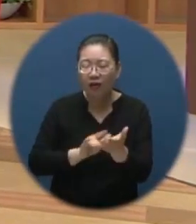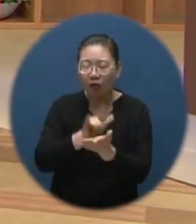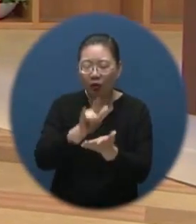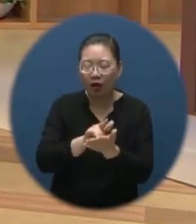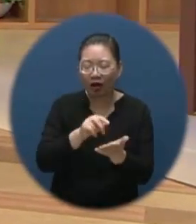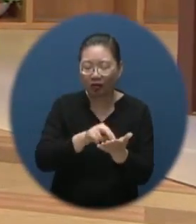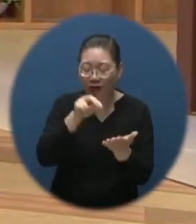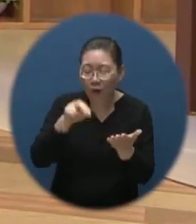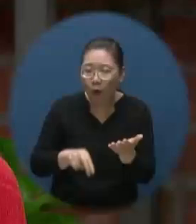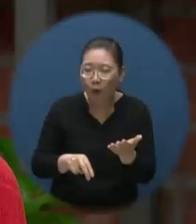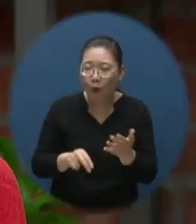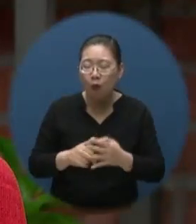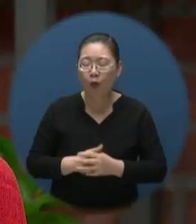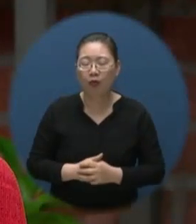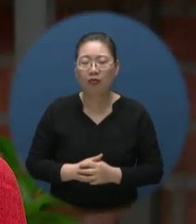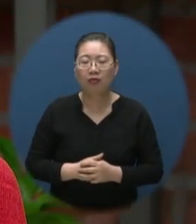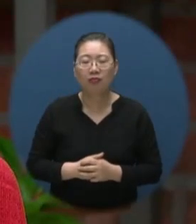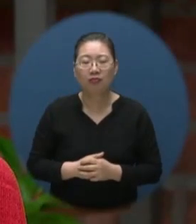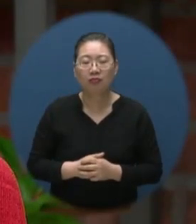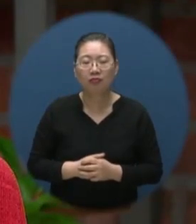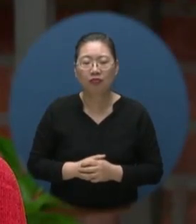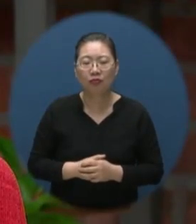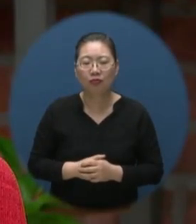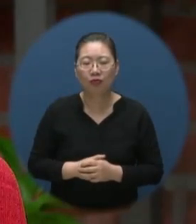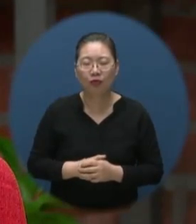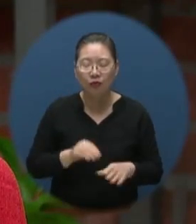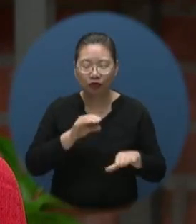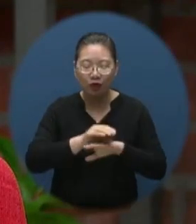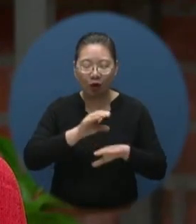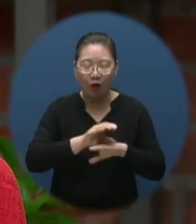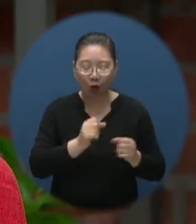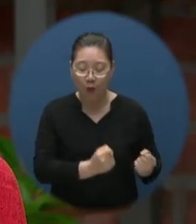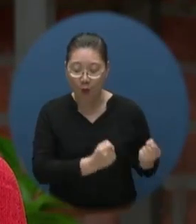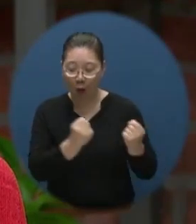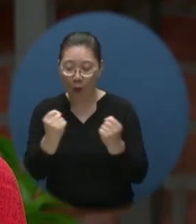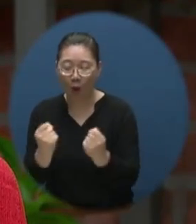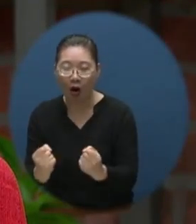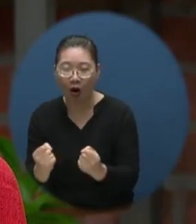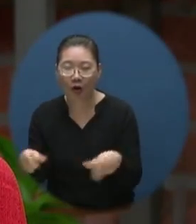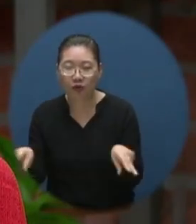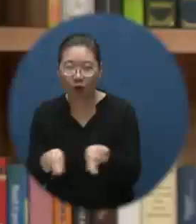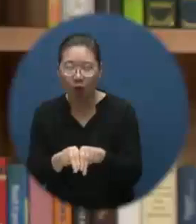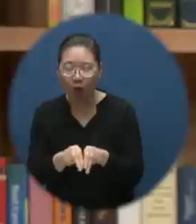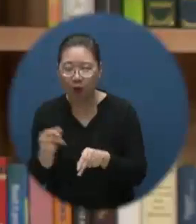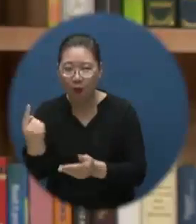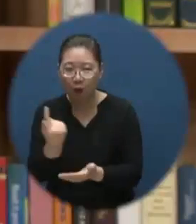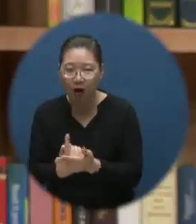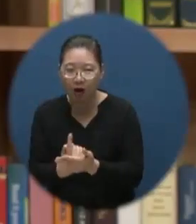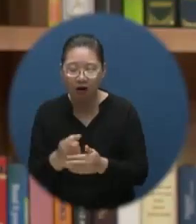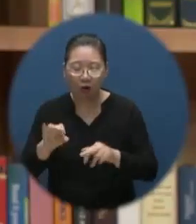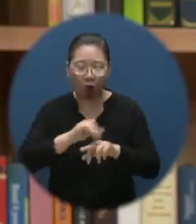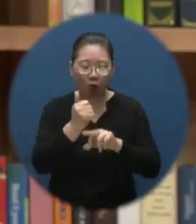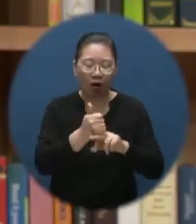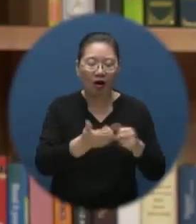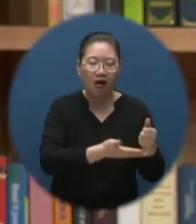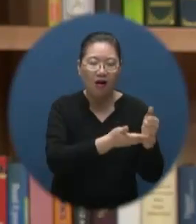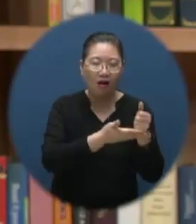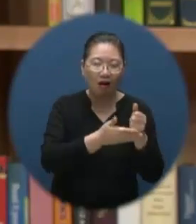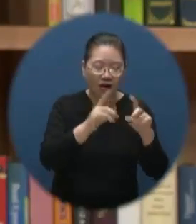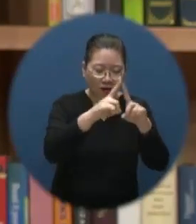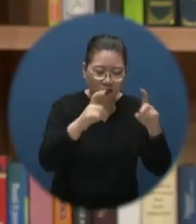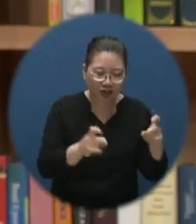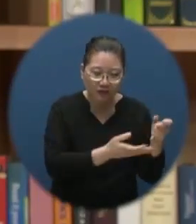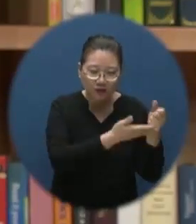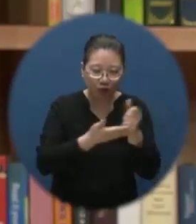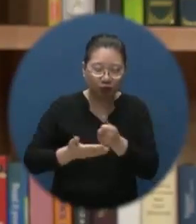공항에서 내려가지고 차가 나왔는데요. 저를 이제 마중을 나왔는데 뭐 왕실 초청이니까 극진한